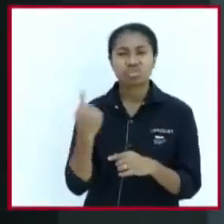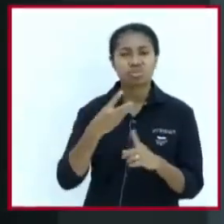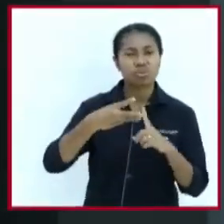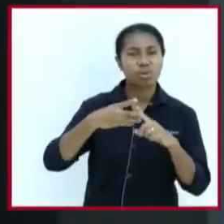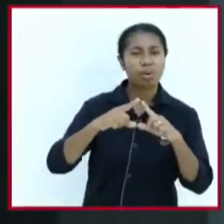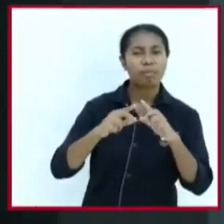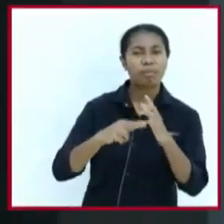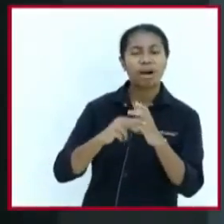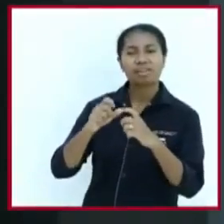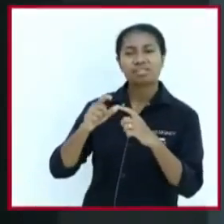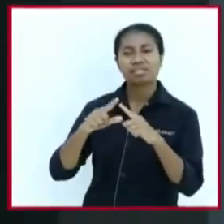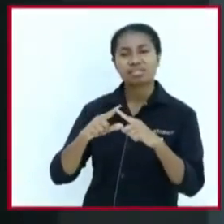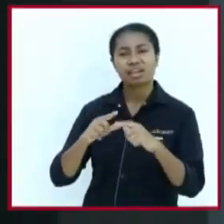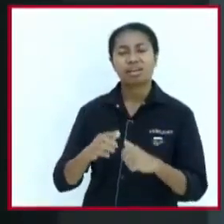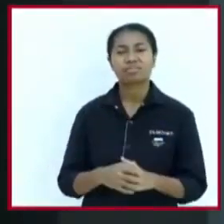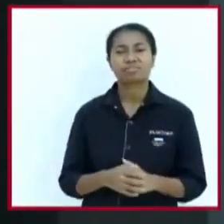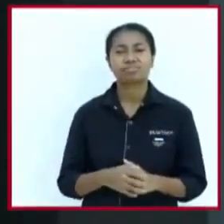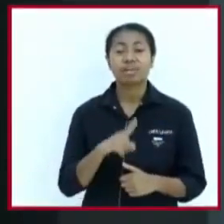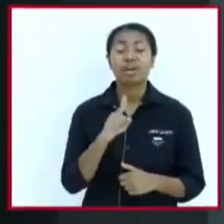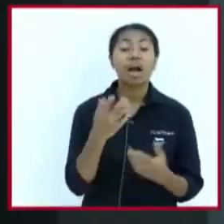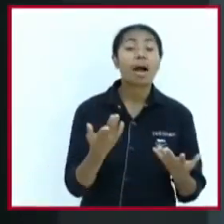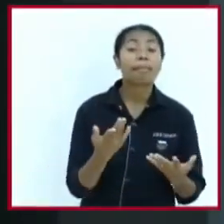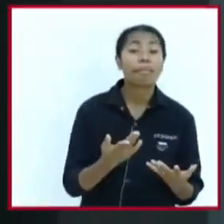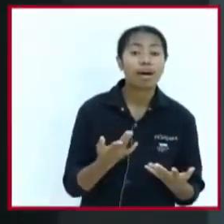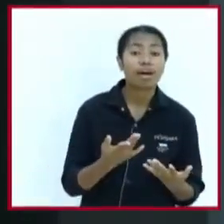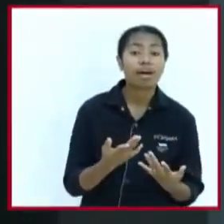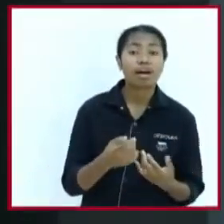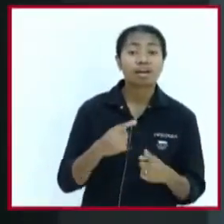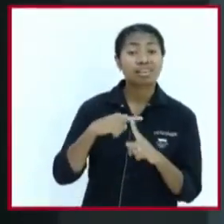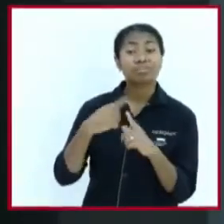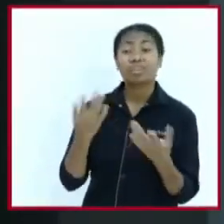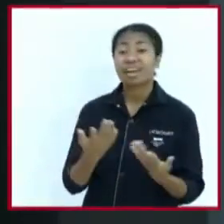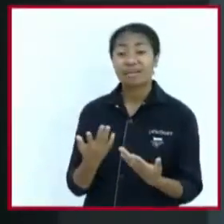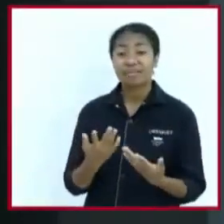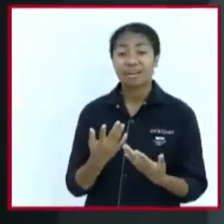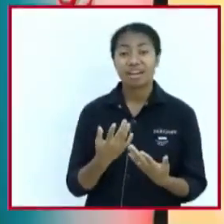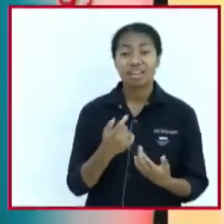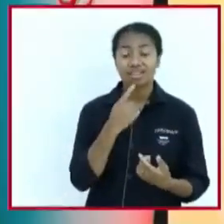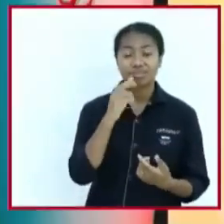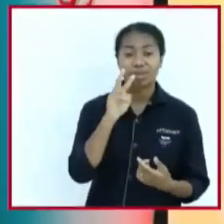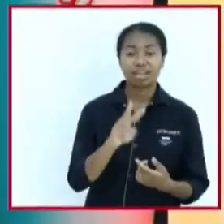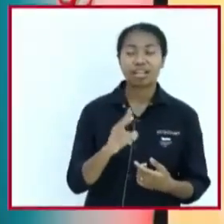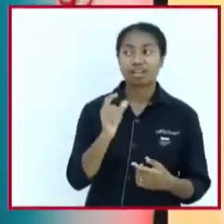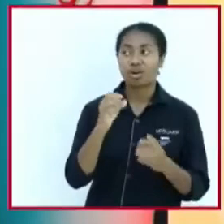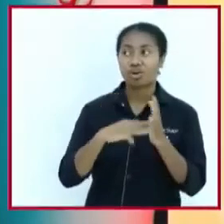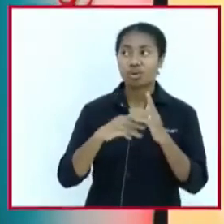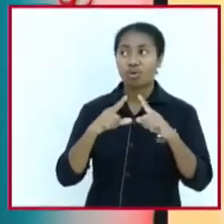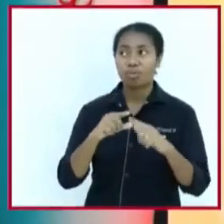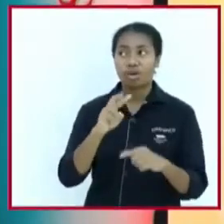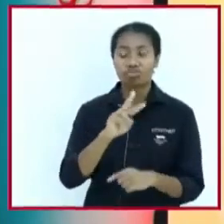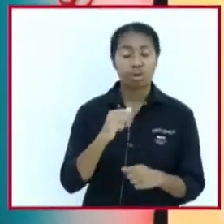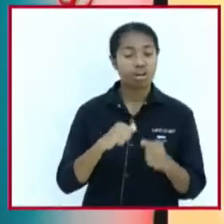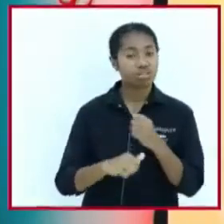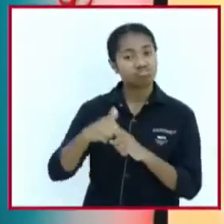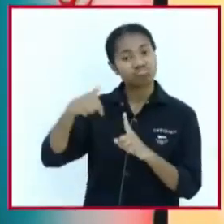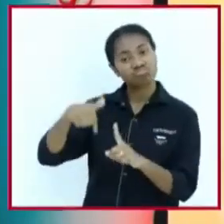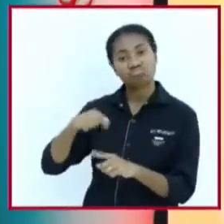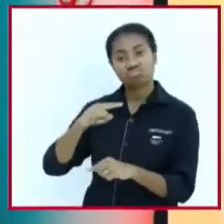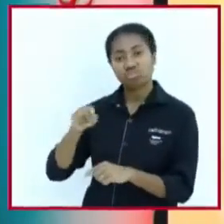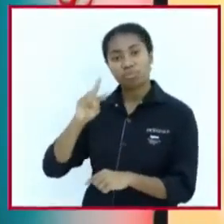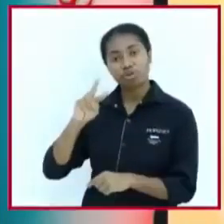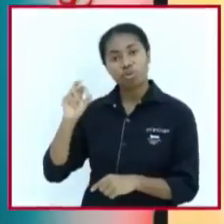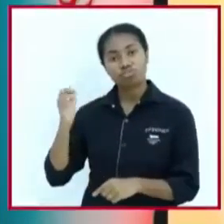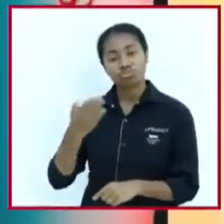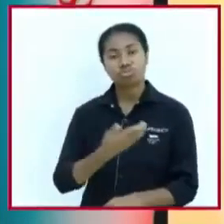di dunia melalui hukum Taurat Apa kelebihannya Roma 2 17-20 tetapi jika kamu